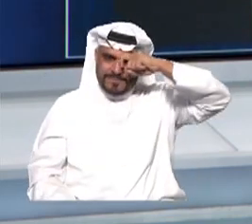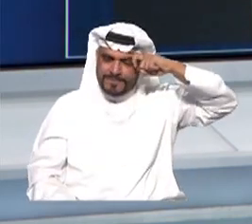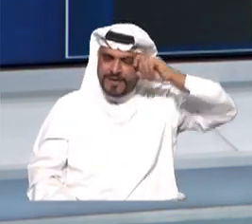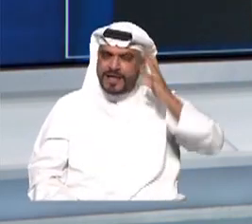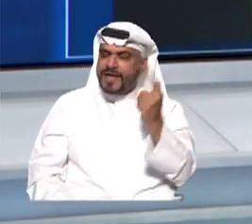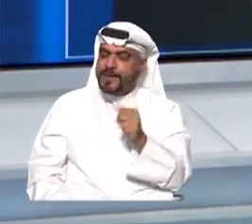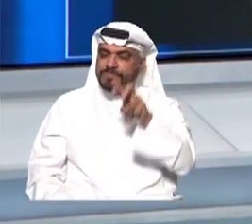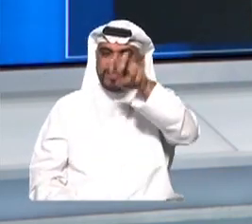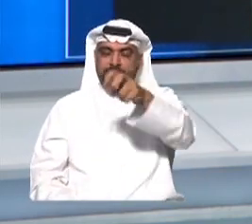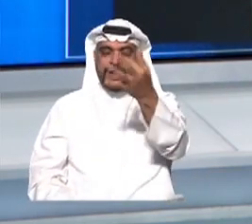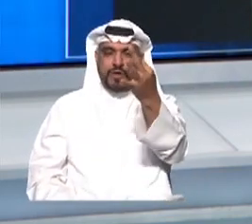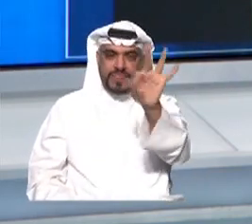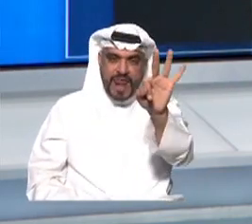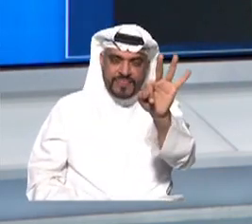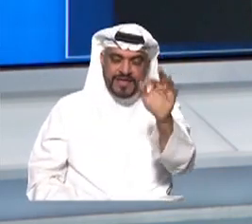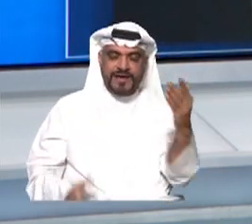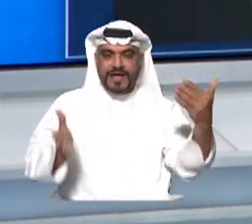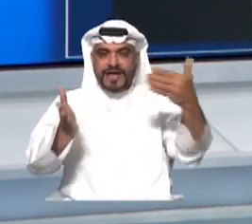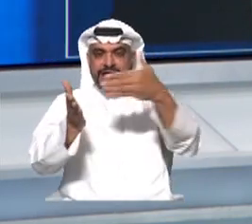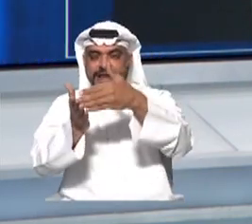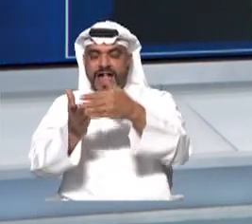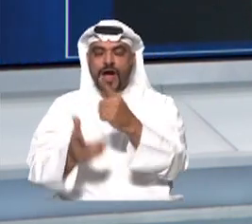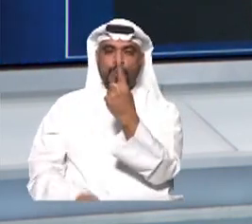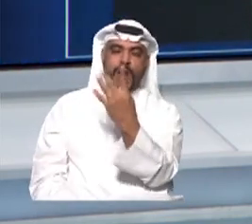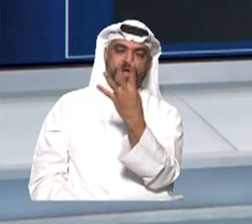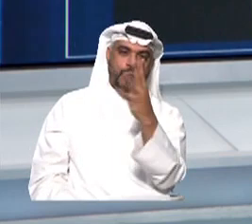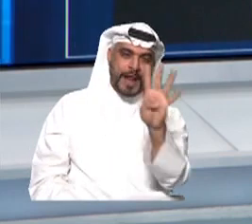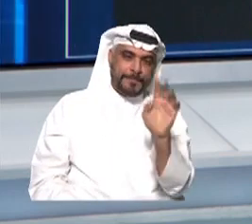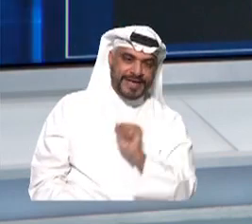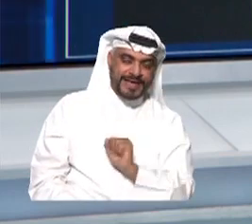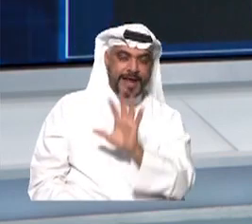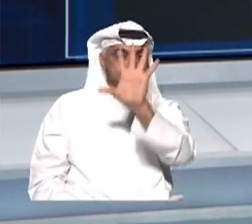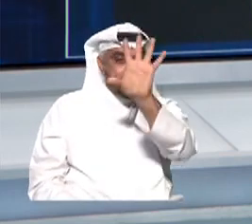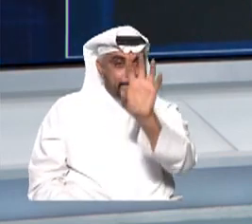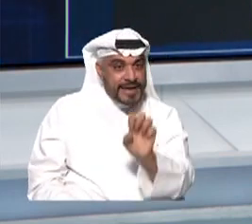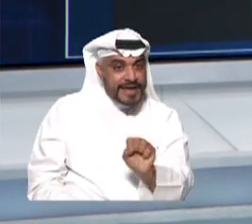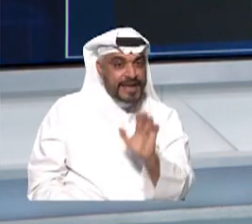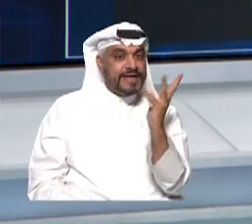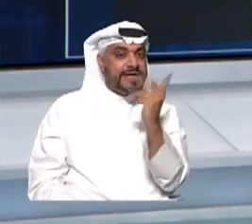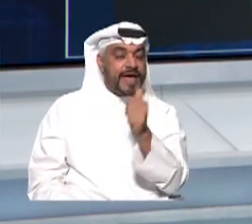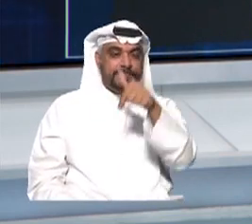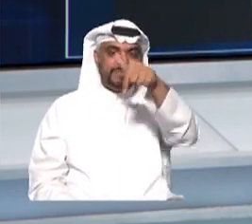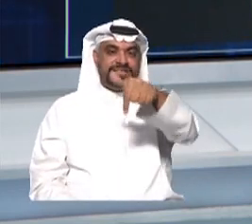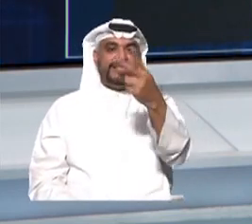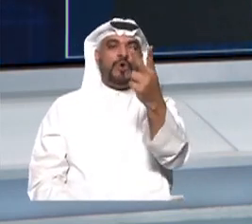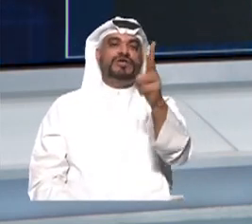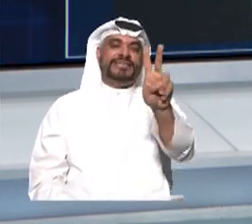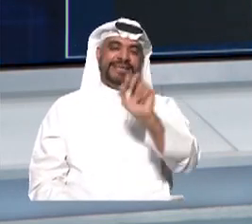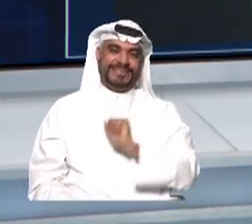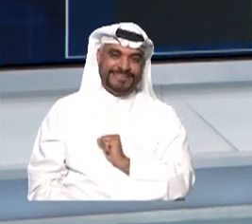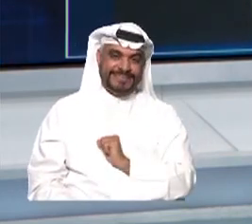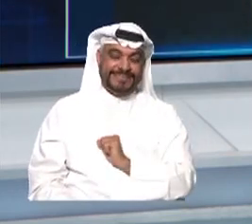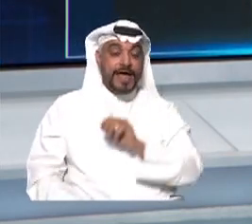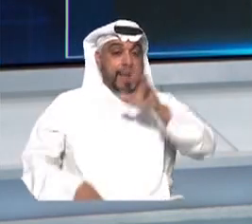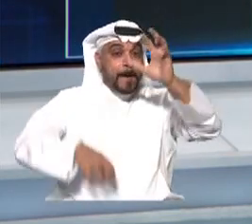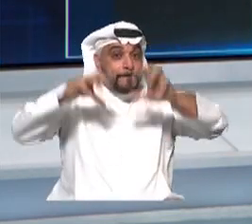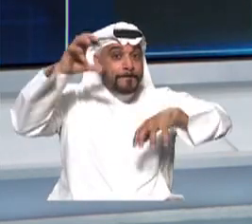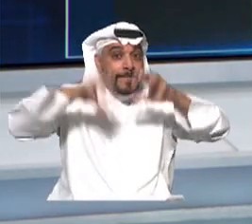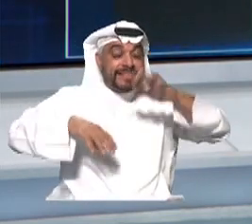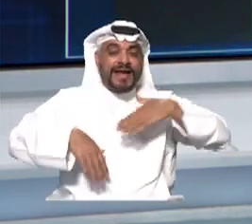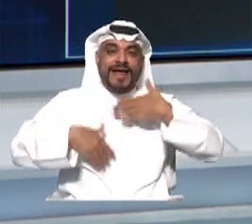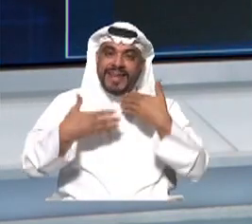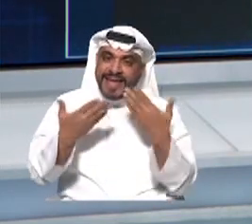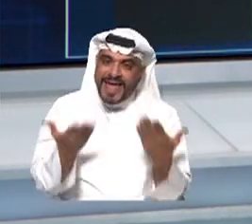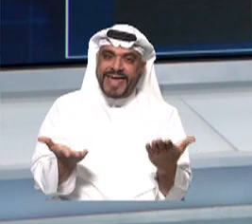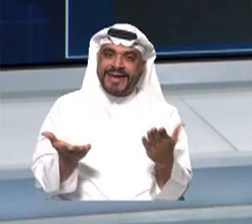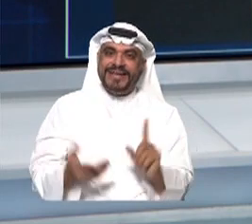بين 38 إلى 41 درجة مئوية، بالنسبة للصغرى قد تصل إلى 26 درجة مئوية. فرص أمطار الخير مستمرة